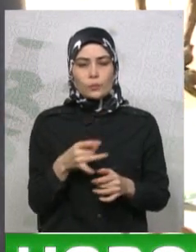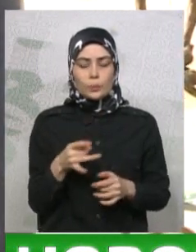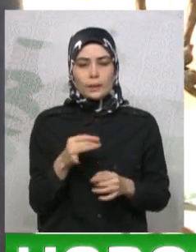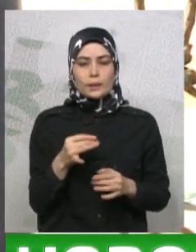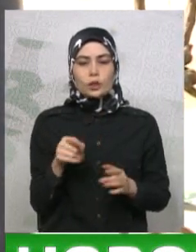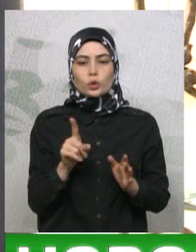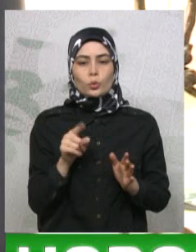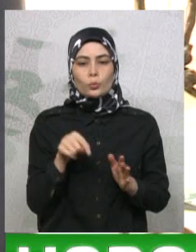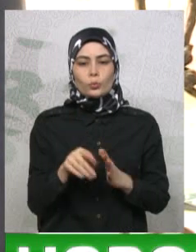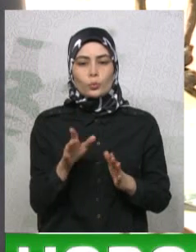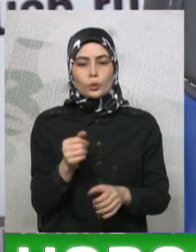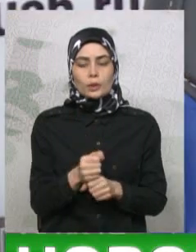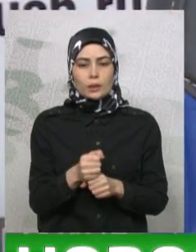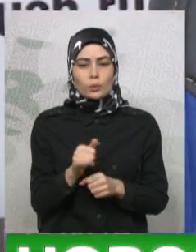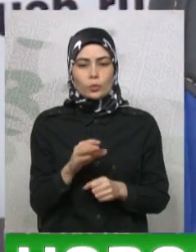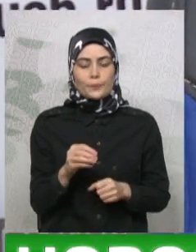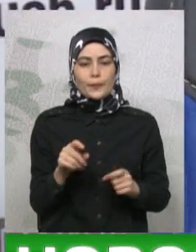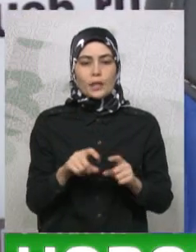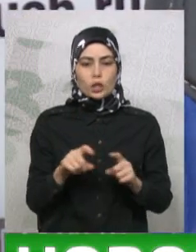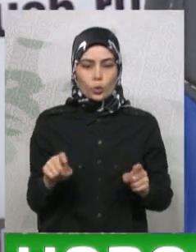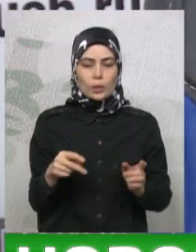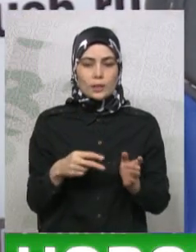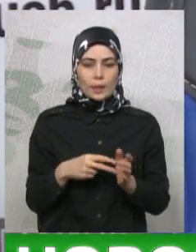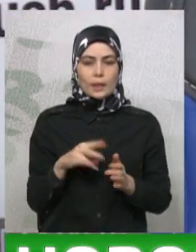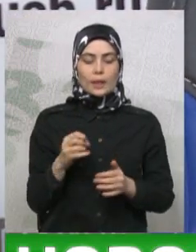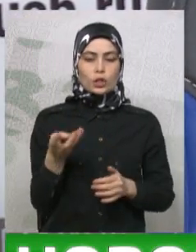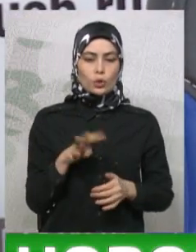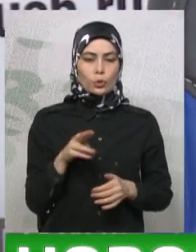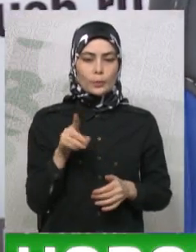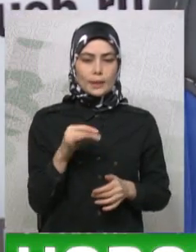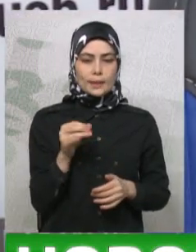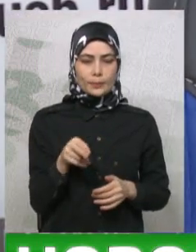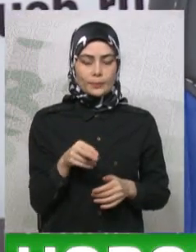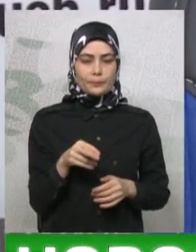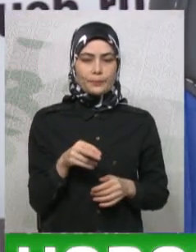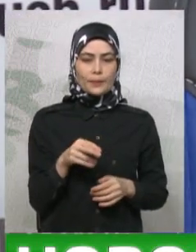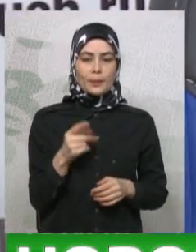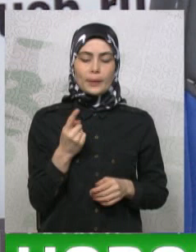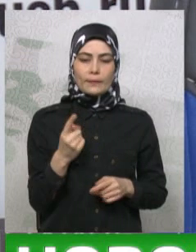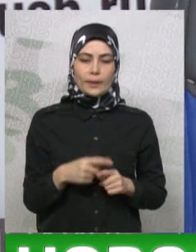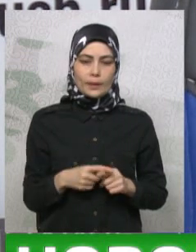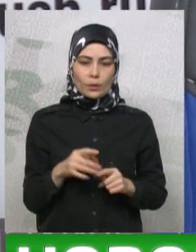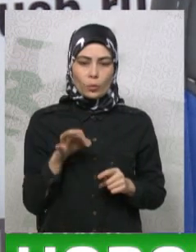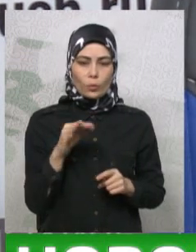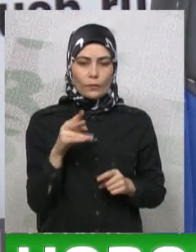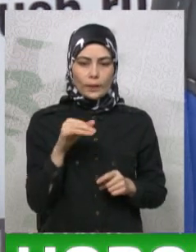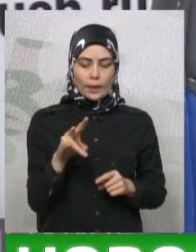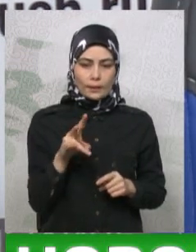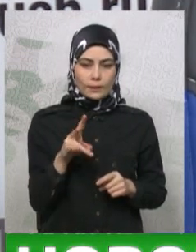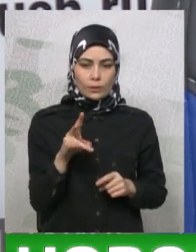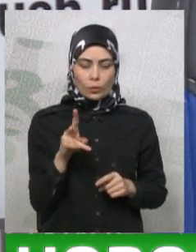и что уже сделано? Школа стоит на 4 принципах фундаментальных. Первое – это офлайн